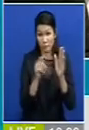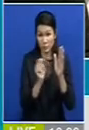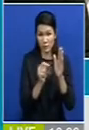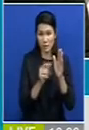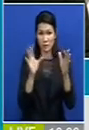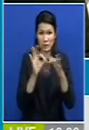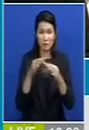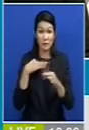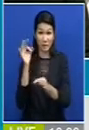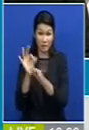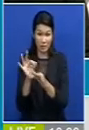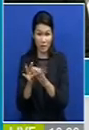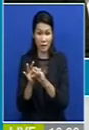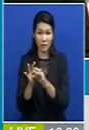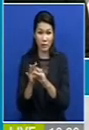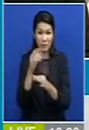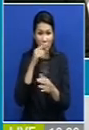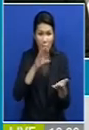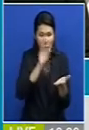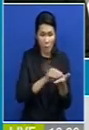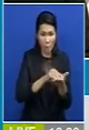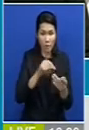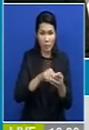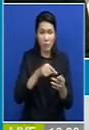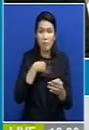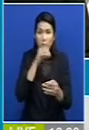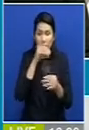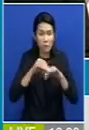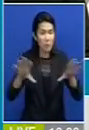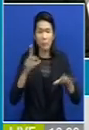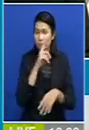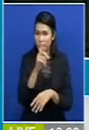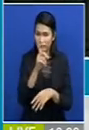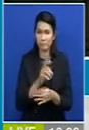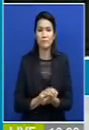ทางการพาณิชย์เองเนี่ยไม่สามารถนำข้อมูลลูกค้าไปเปิดเผยได้นะครับ